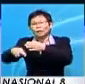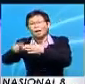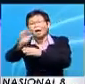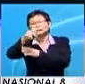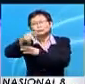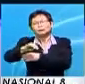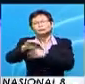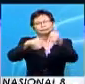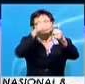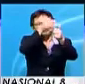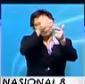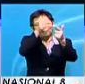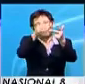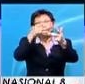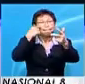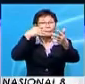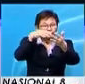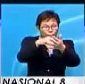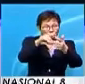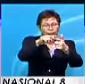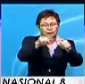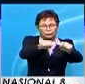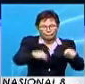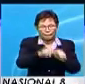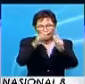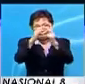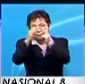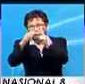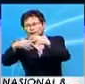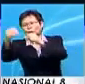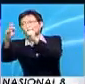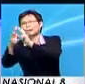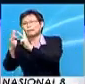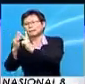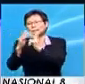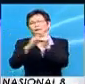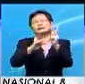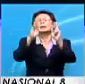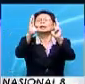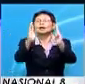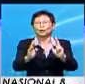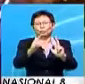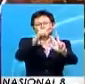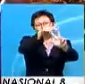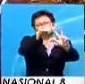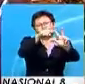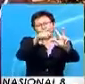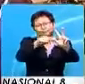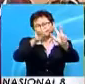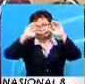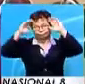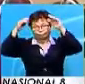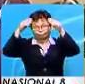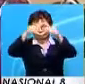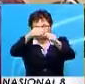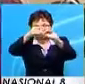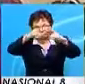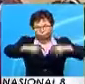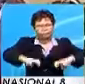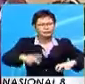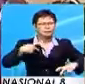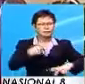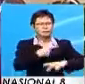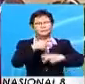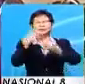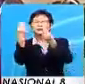membabitkan tiga aspek iaitu mata pelajaran, kawasan bandar dan luar bandar serta kaum. So kita kira daripada 100